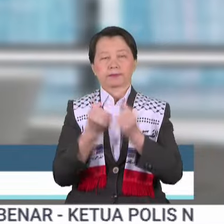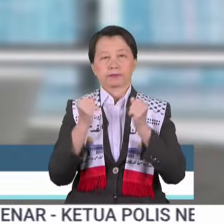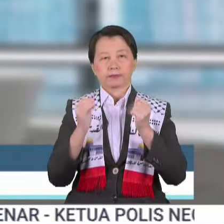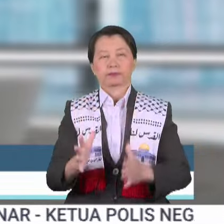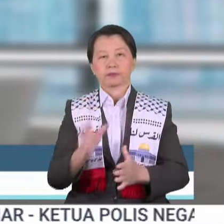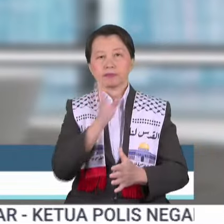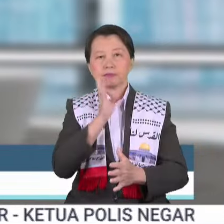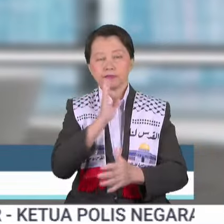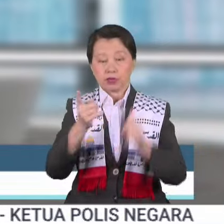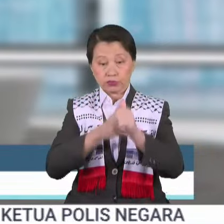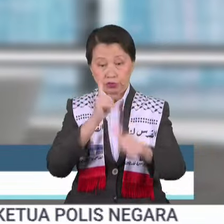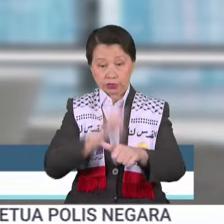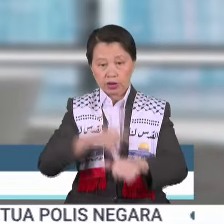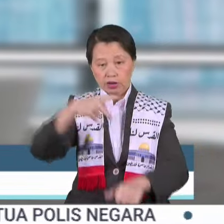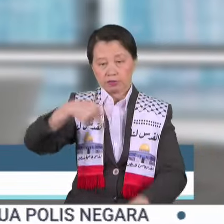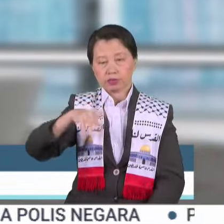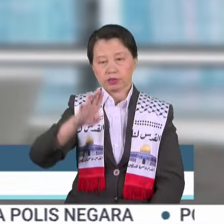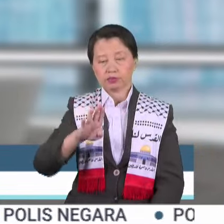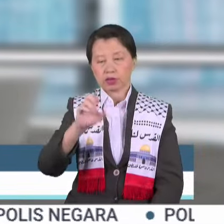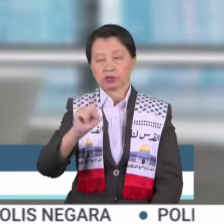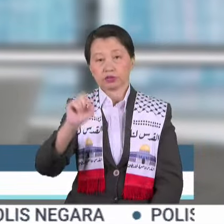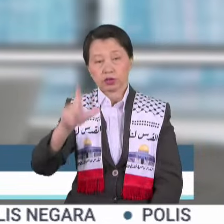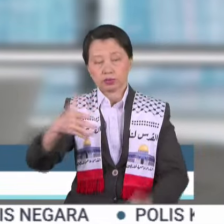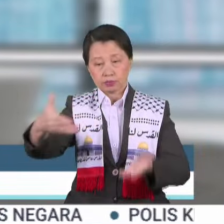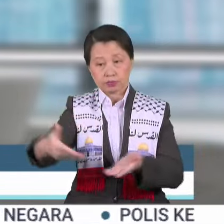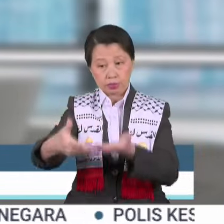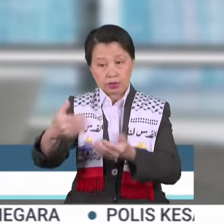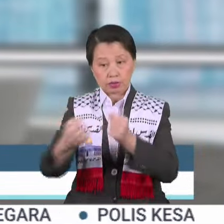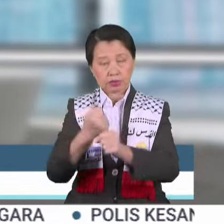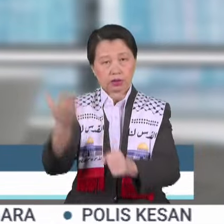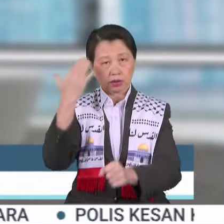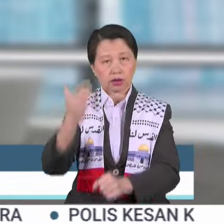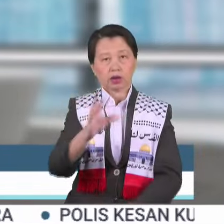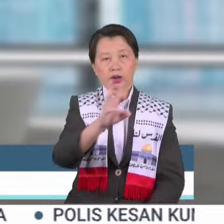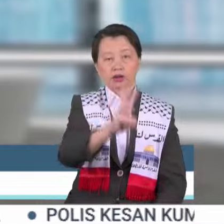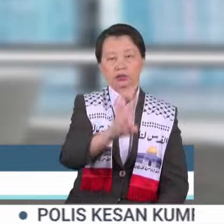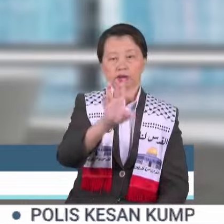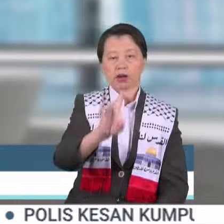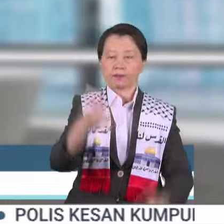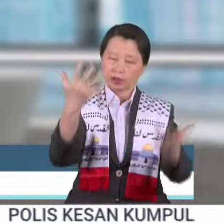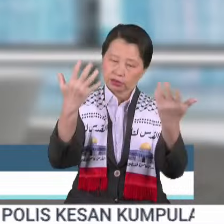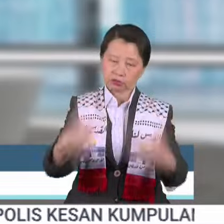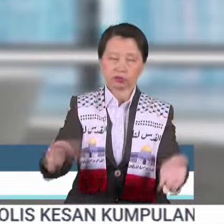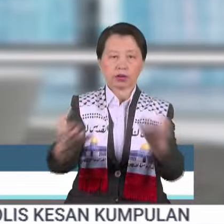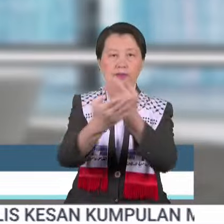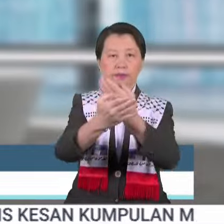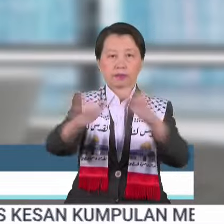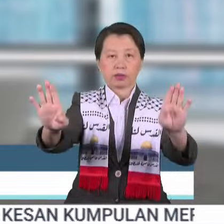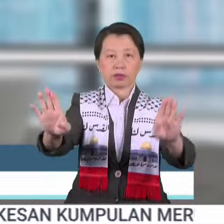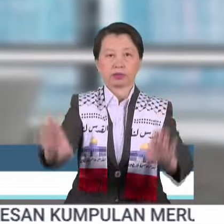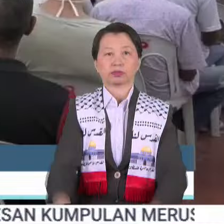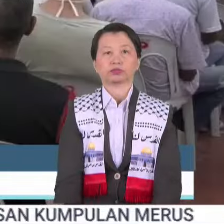sejak pertama kali PBSL diperkenalkan tahun lepas, 68 banduan telah dibebaskan.